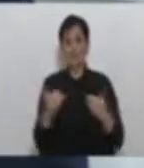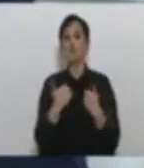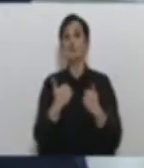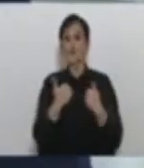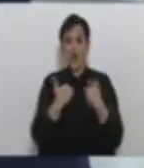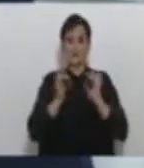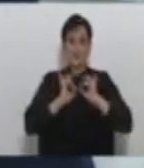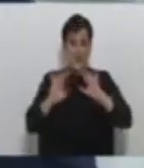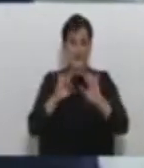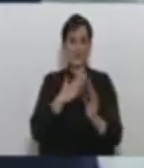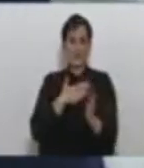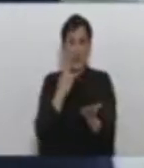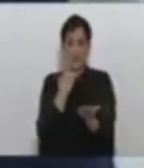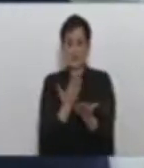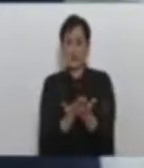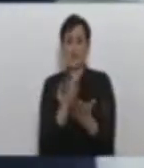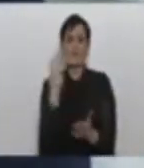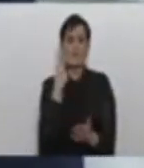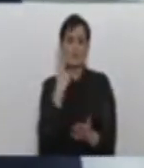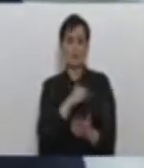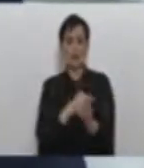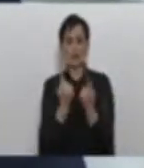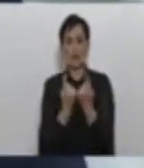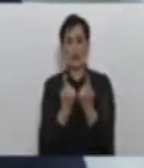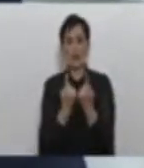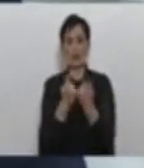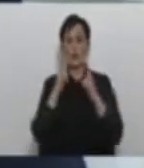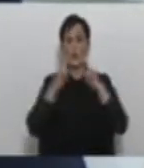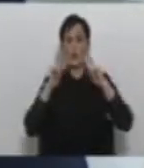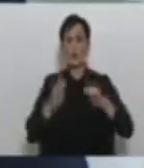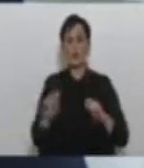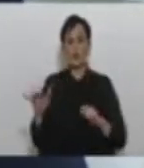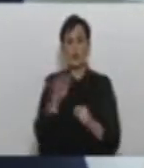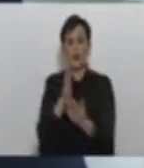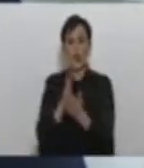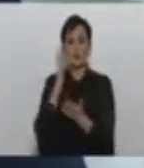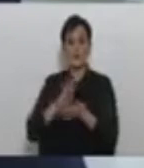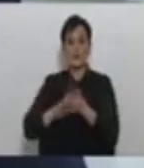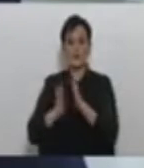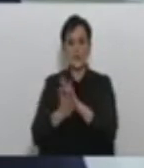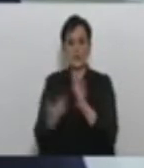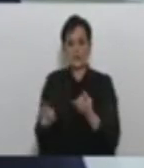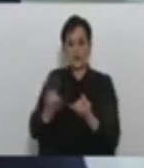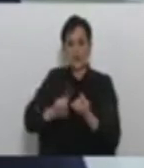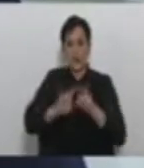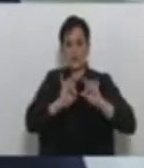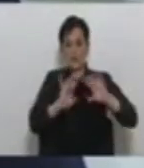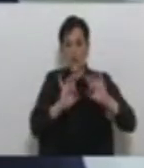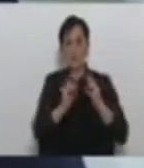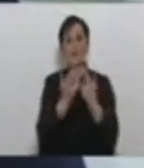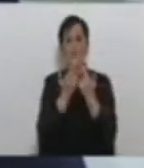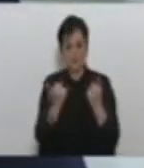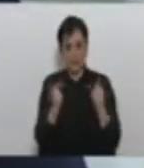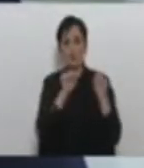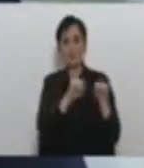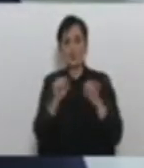გავაცანით ჩვენი ხედვა ბრიტანელ კოლეგებს უკრაინაში არსებული ვითარების შესახებ და ასევე ის შესაძლო